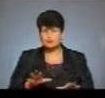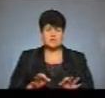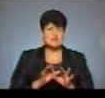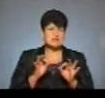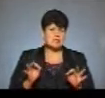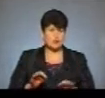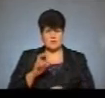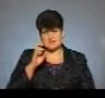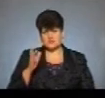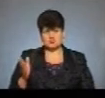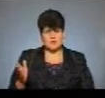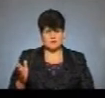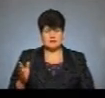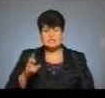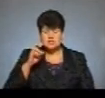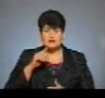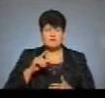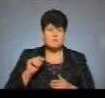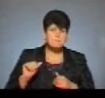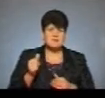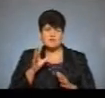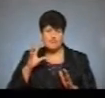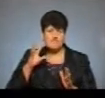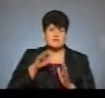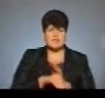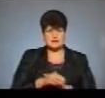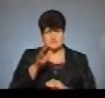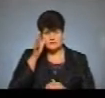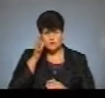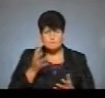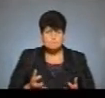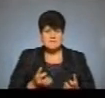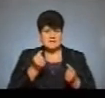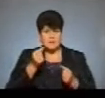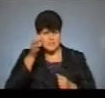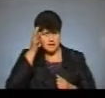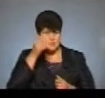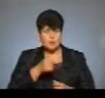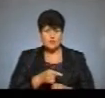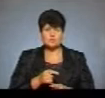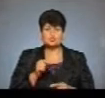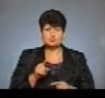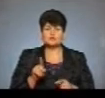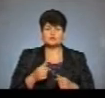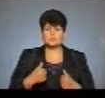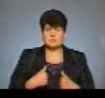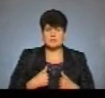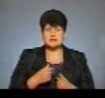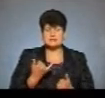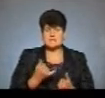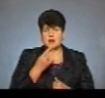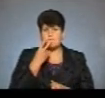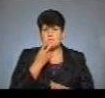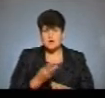абсолютно держави. Держава повинна первинно вкласти в науку, підтримати науку, тому що ми зараз бачимо,